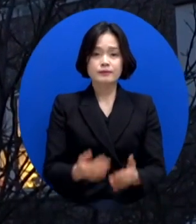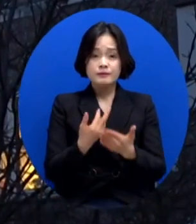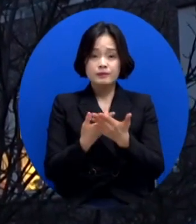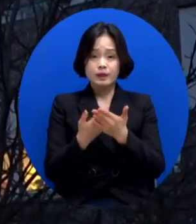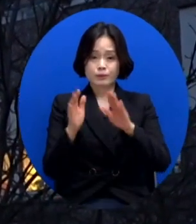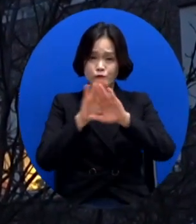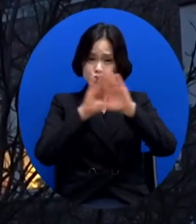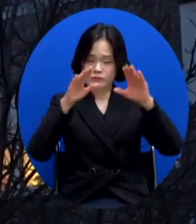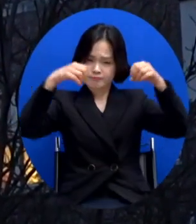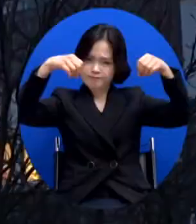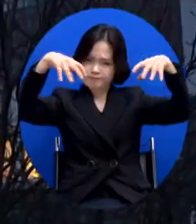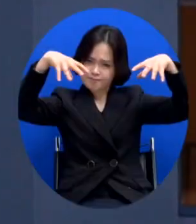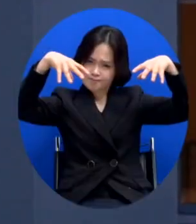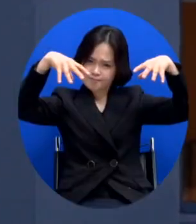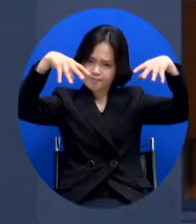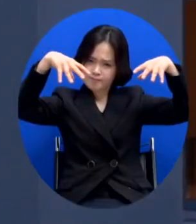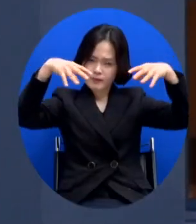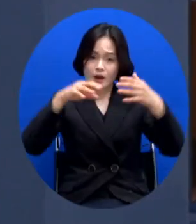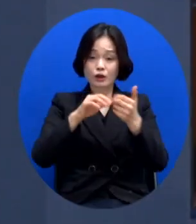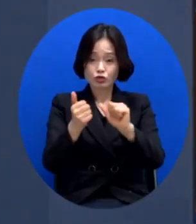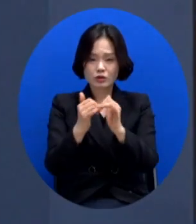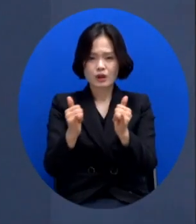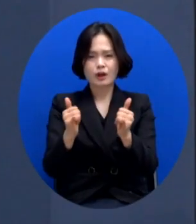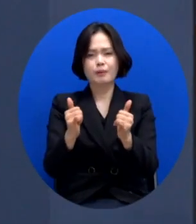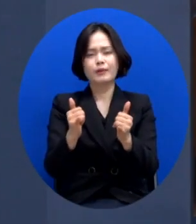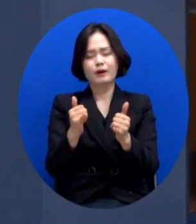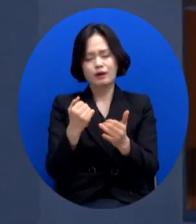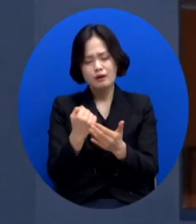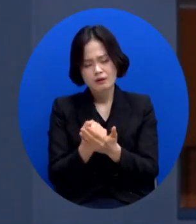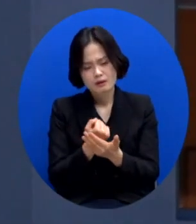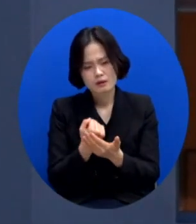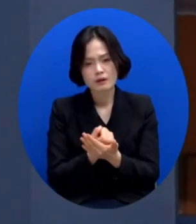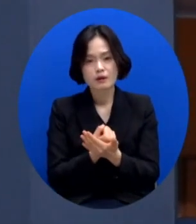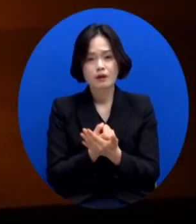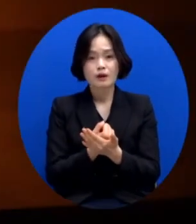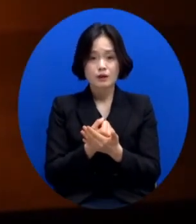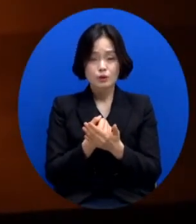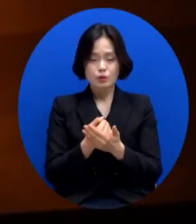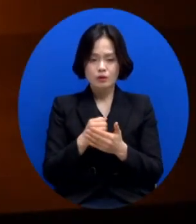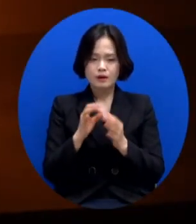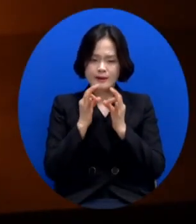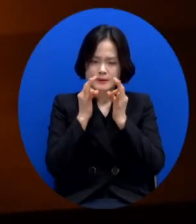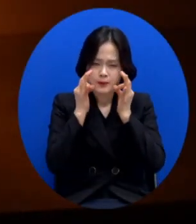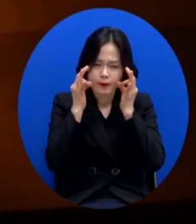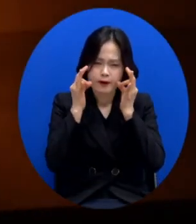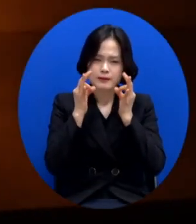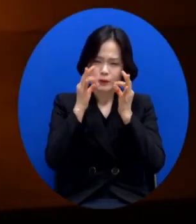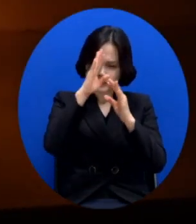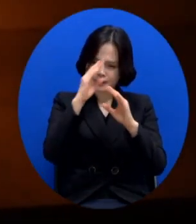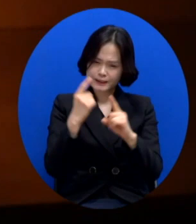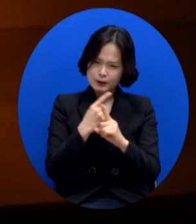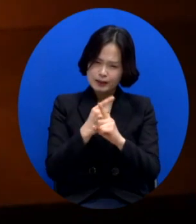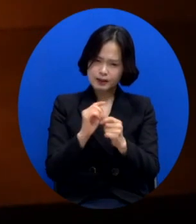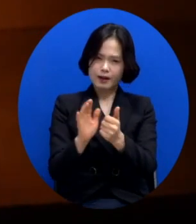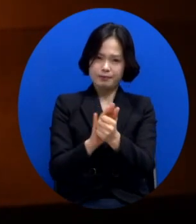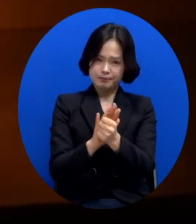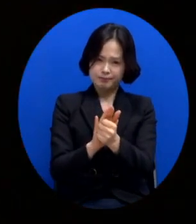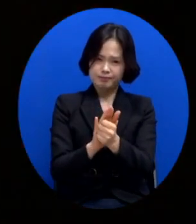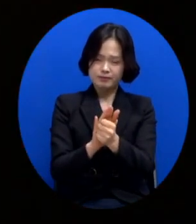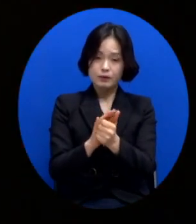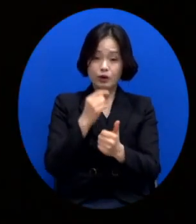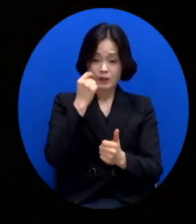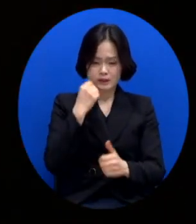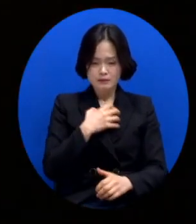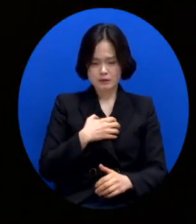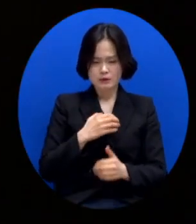나오는 빛은 고인에 대한 애도 있고 삶을 위해 고군분투하는 이들에 대한 관심이 며 슬픔은 당한 자 들에게 전하는 위로를